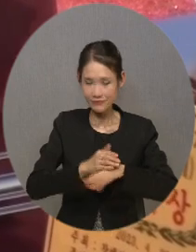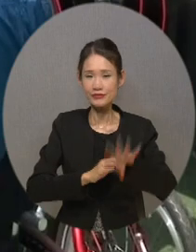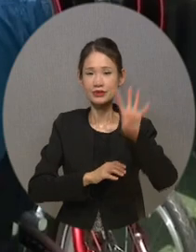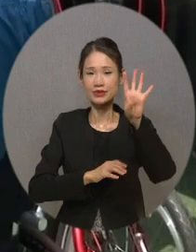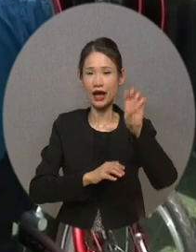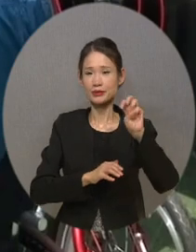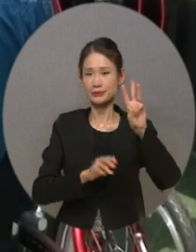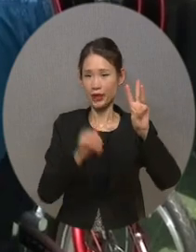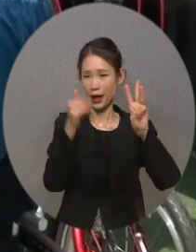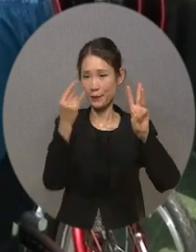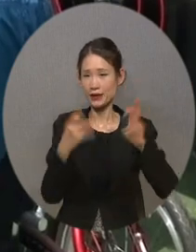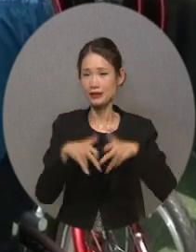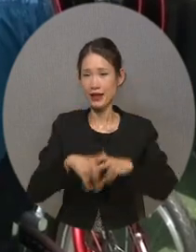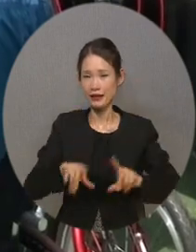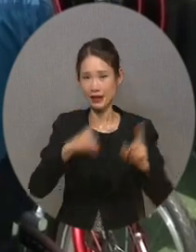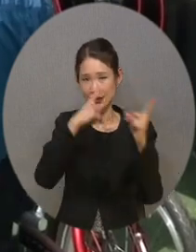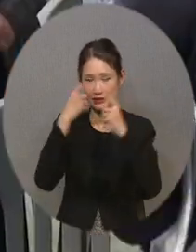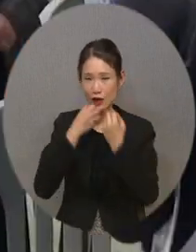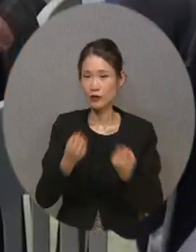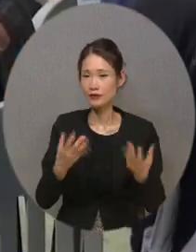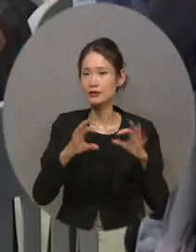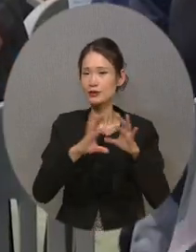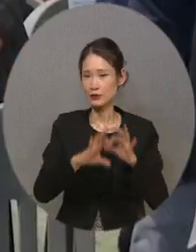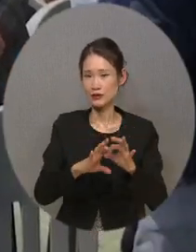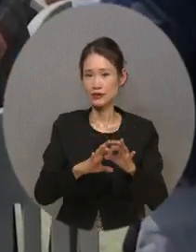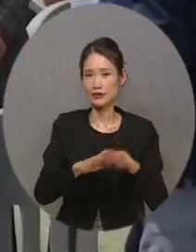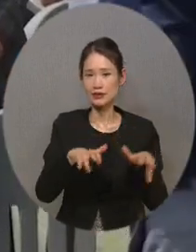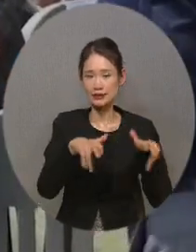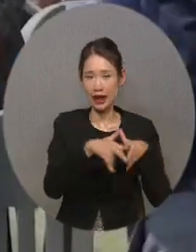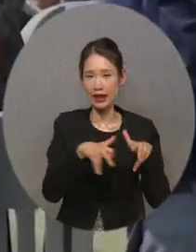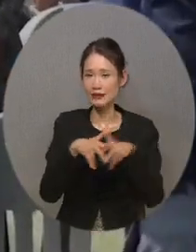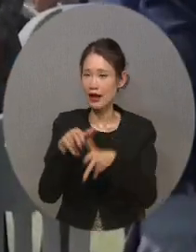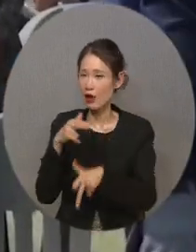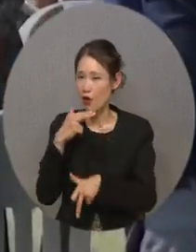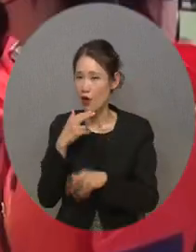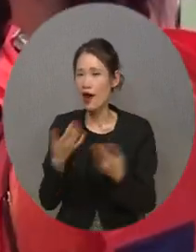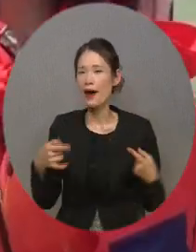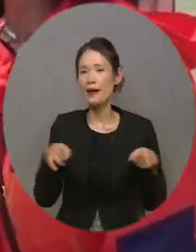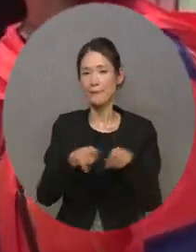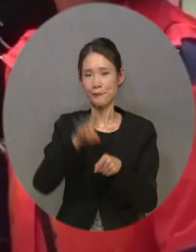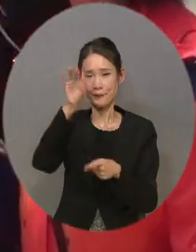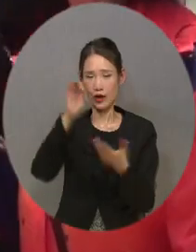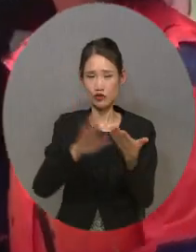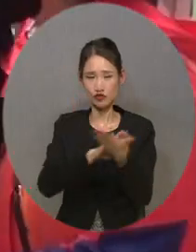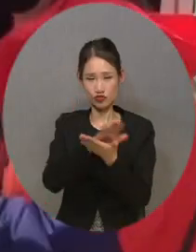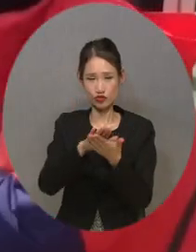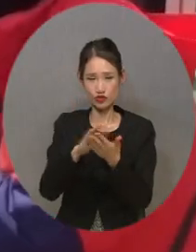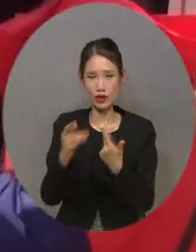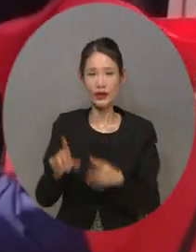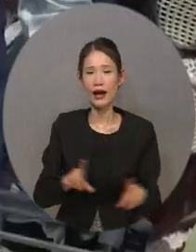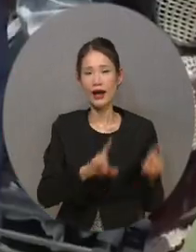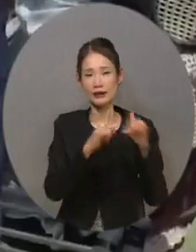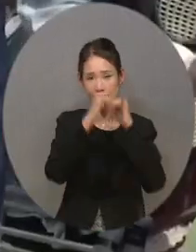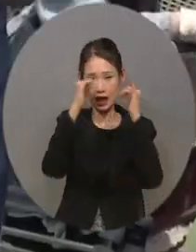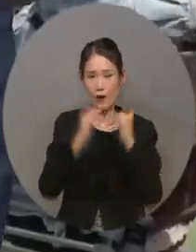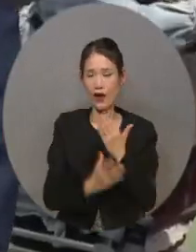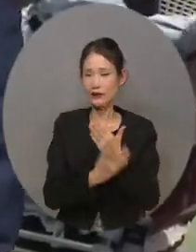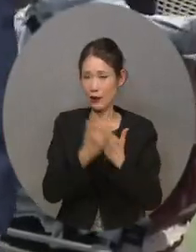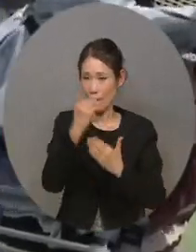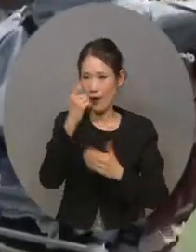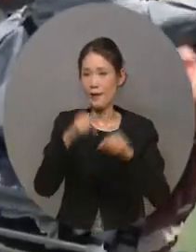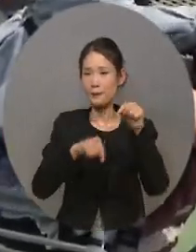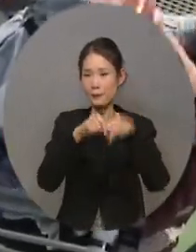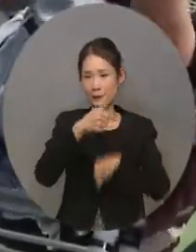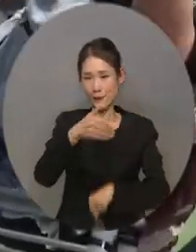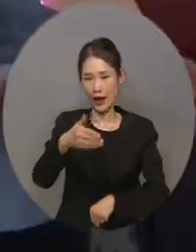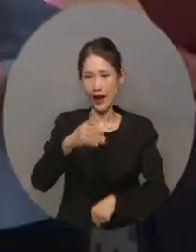제43회 전라북도 장애인의 날 기념식을 통해 비장애인과 장애인이 함께 어우러져 살아가는 사회 통합에 한 발짝 더 다가가는 계기가